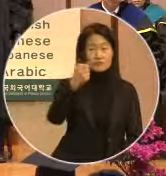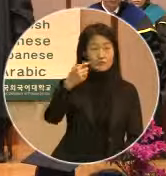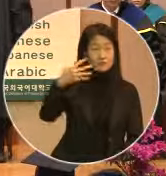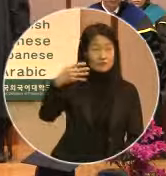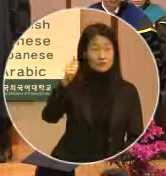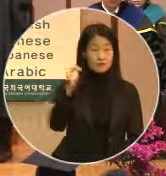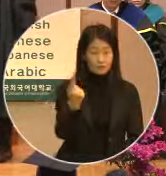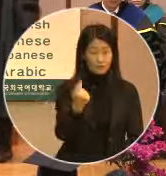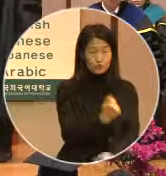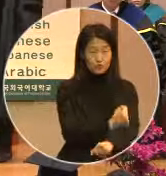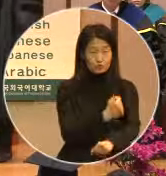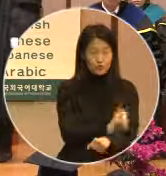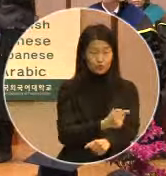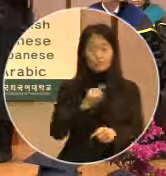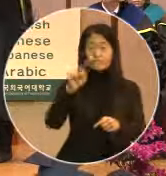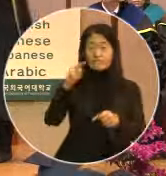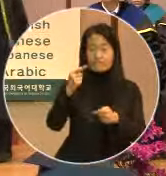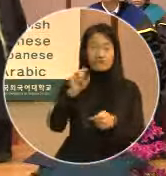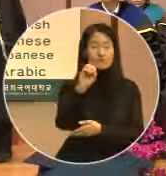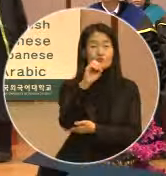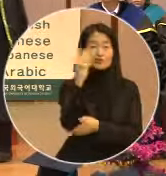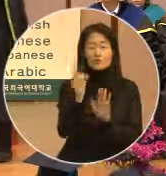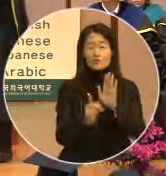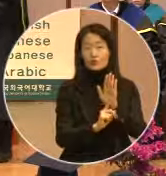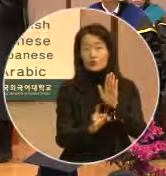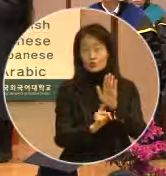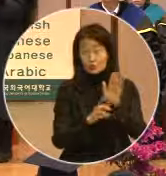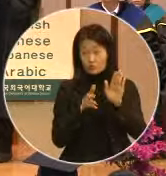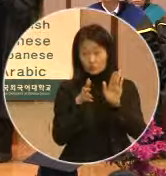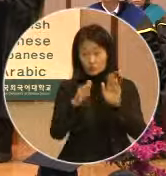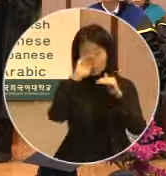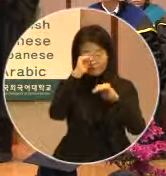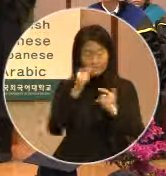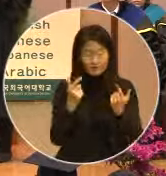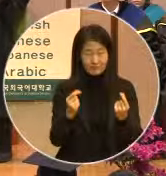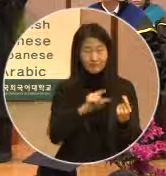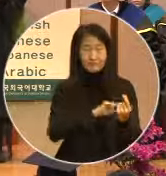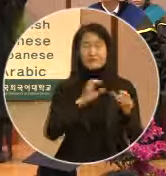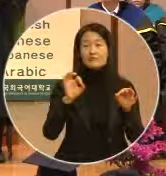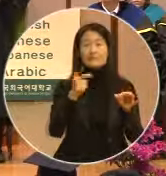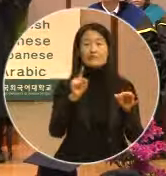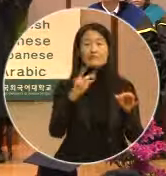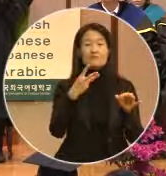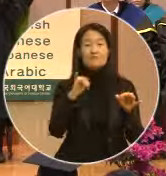제264호 상자 공로상 언론홍보학부 김나리 이하 동문입니다.